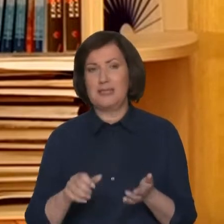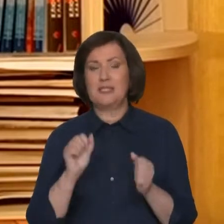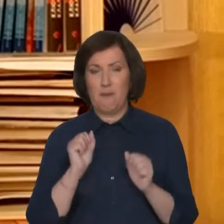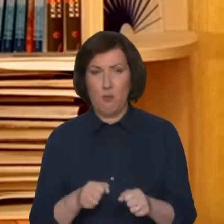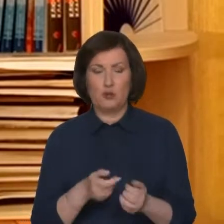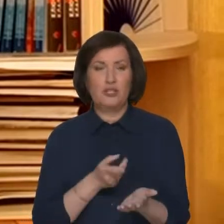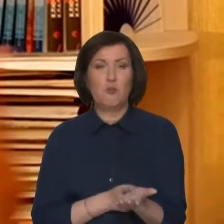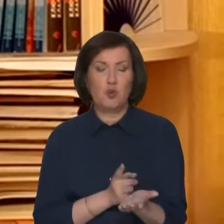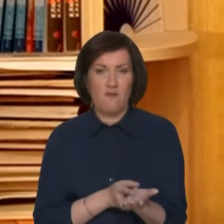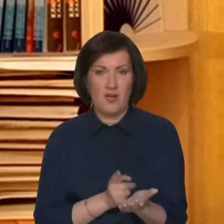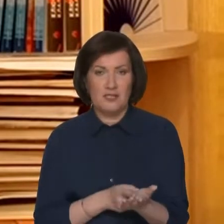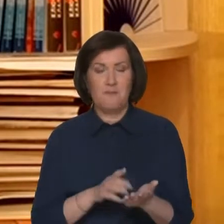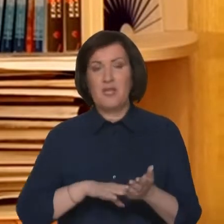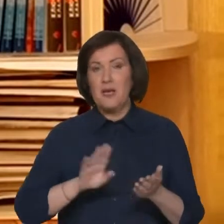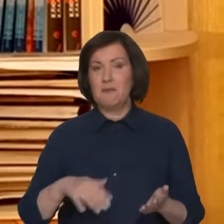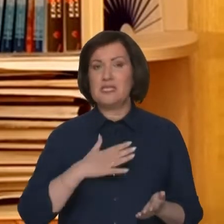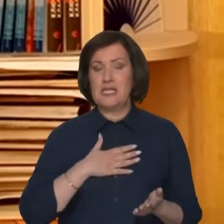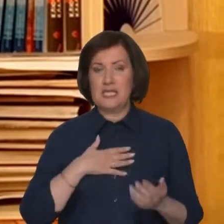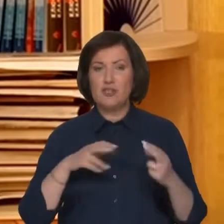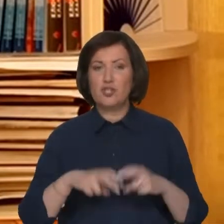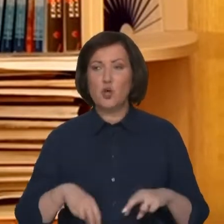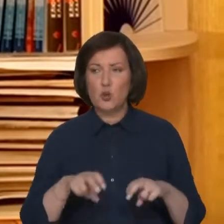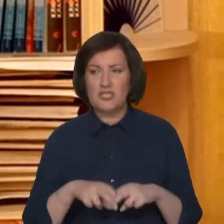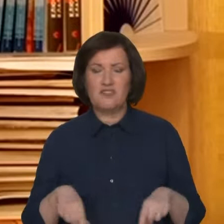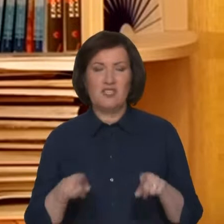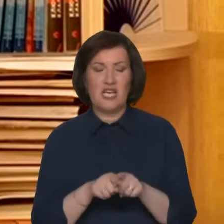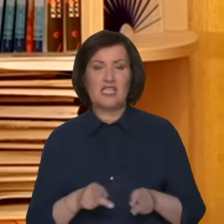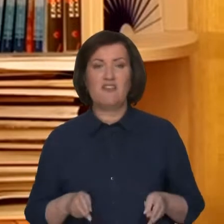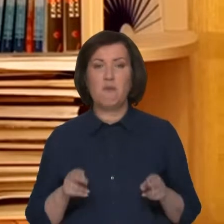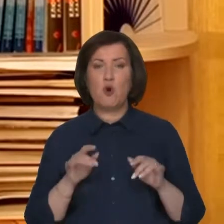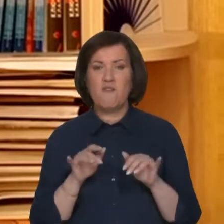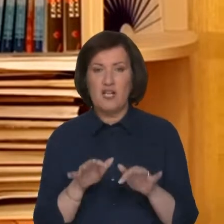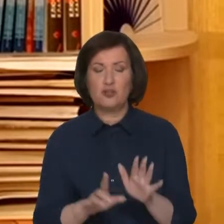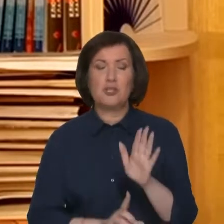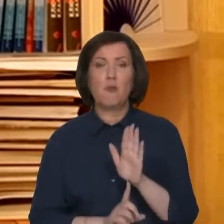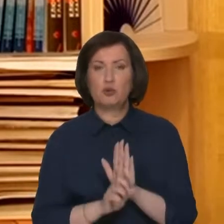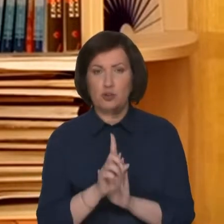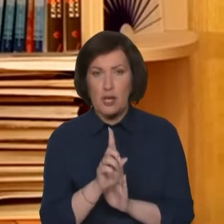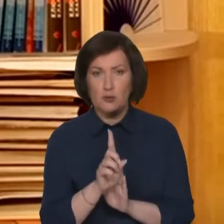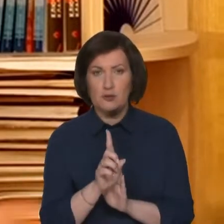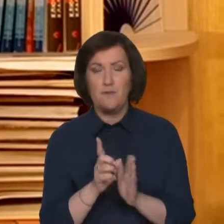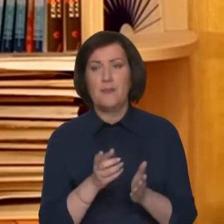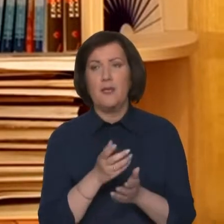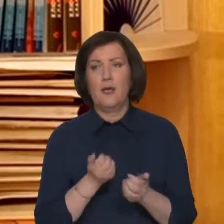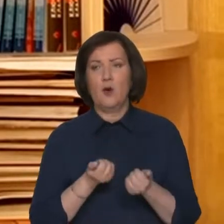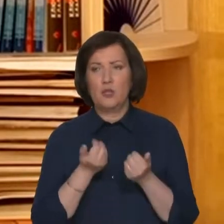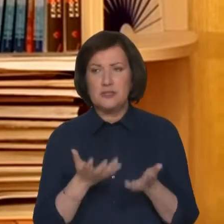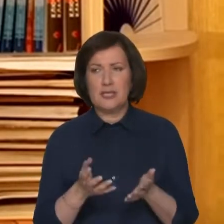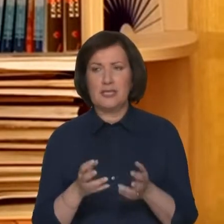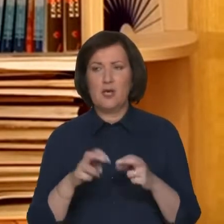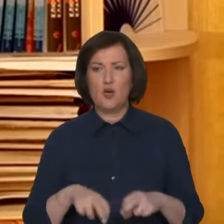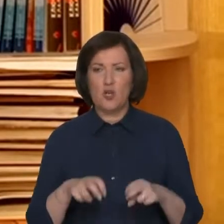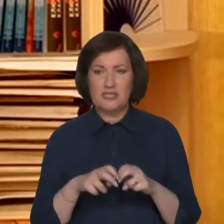довести. І ми знаємо, що після наших розслідувань такі провадження вони починаються. Тож ми, оскільки